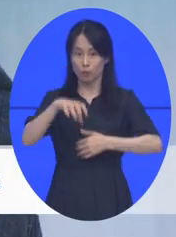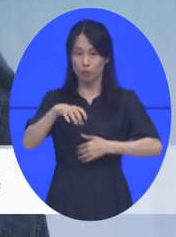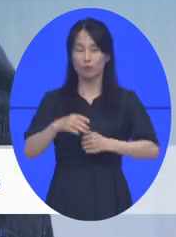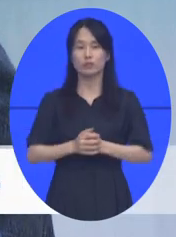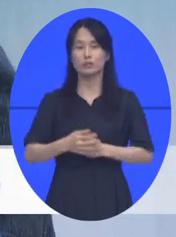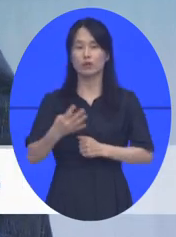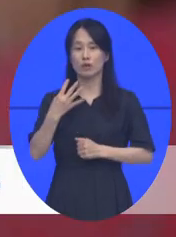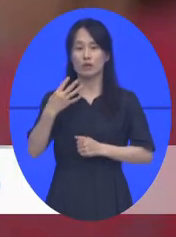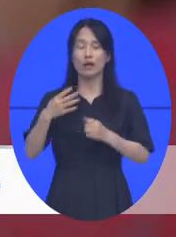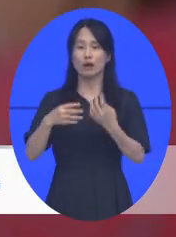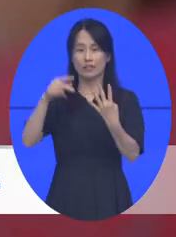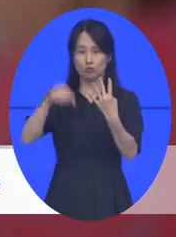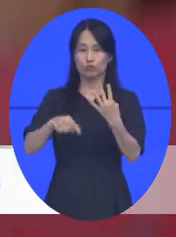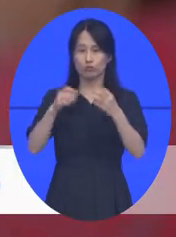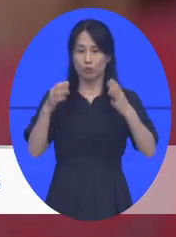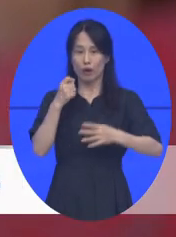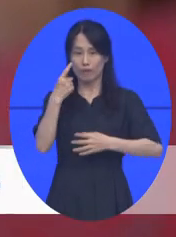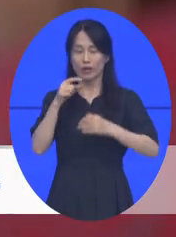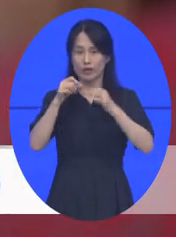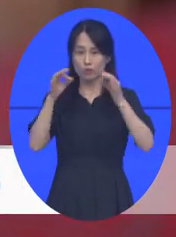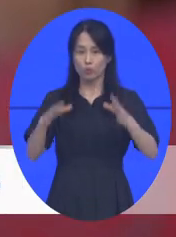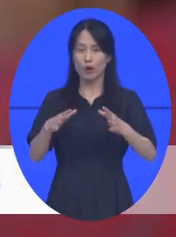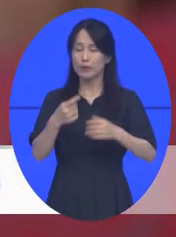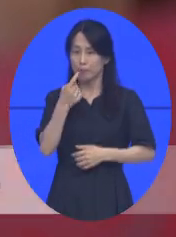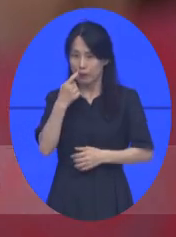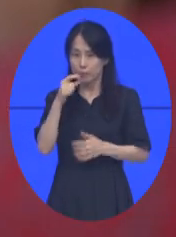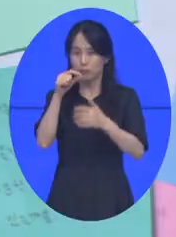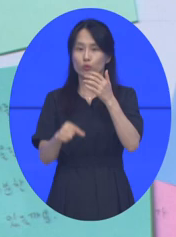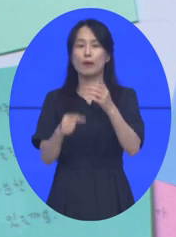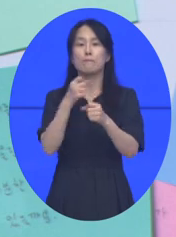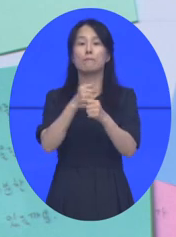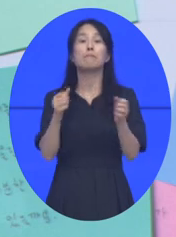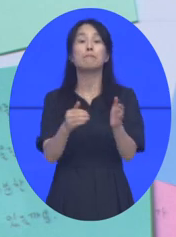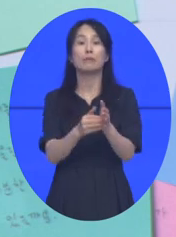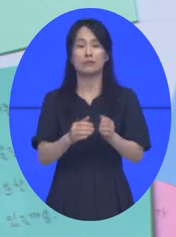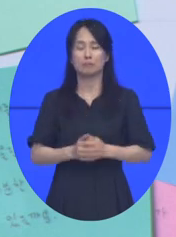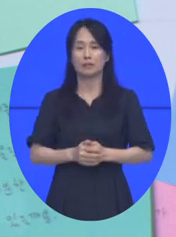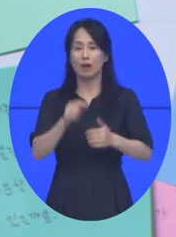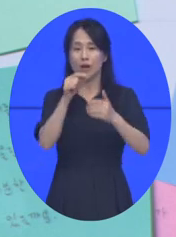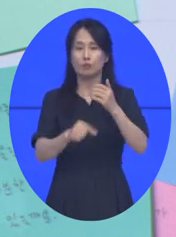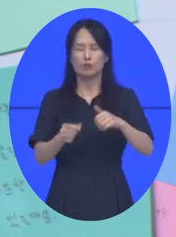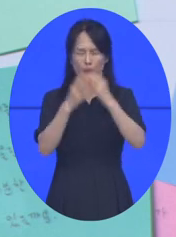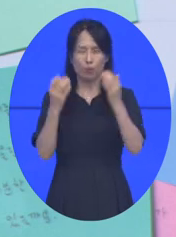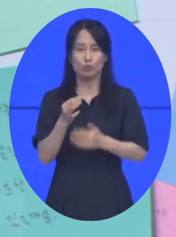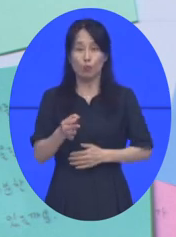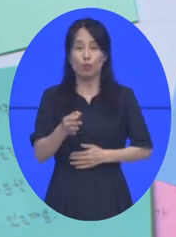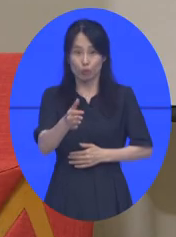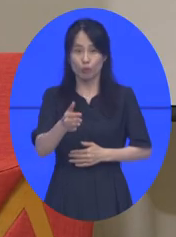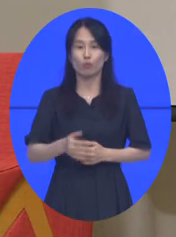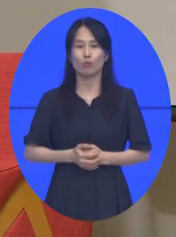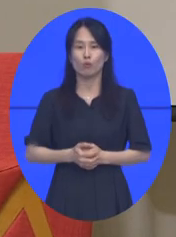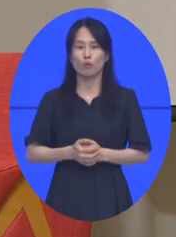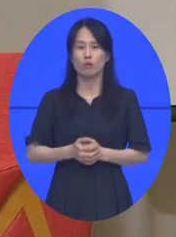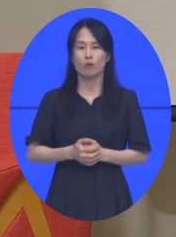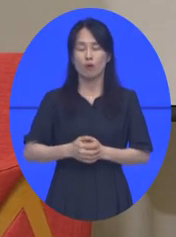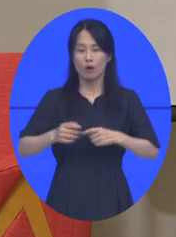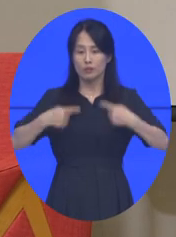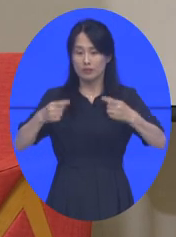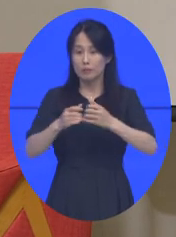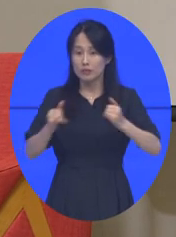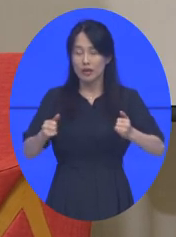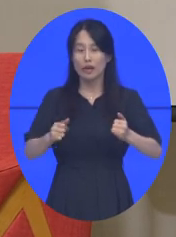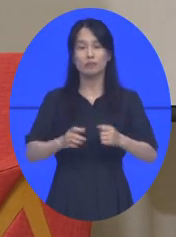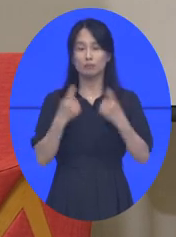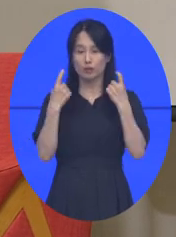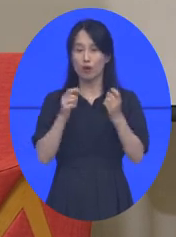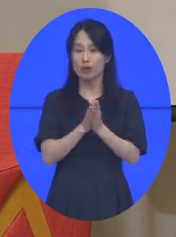최대 4주간의 해외 연수를 할 수 있는 프로그램을 만들었습니다. 전 일정 프로그램 비용이 지원되고 참여자는 여권과 비자 발급